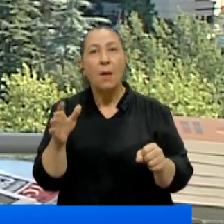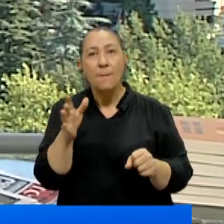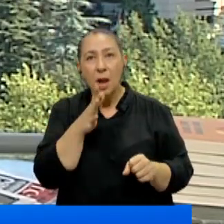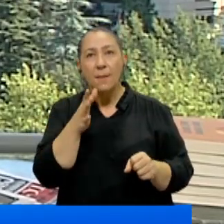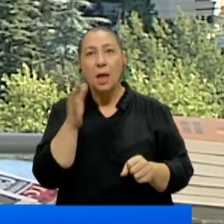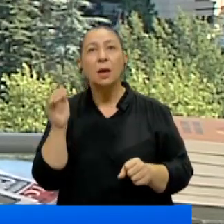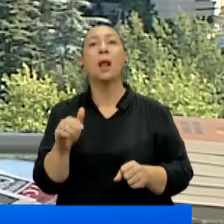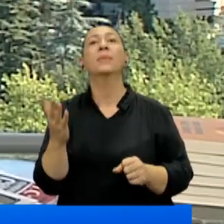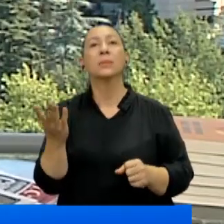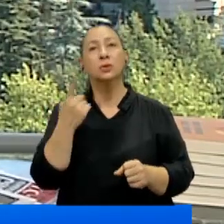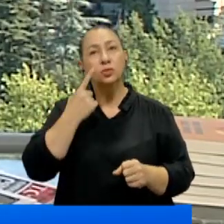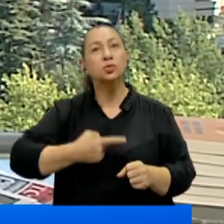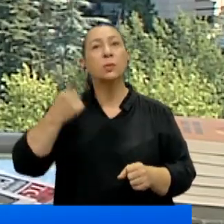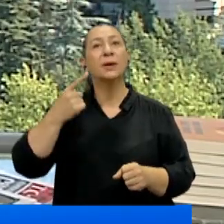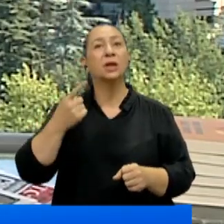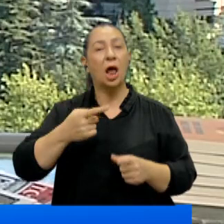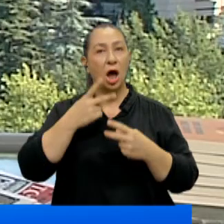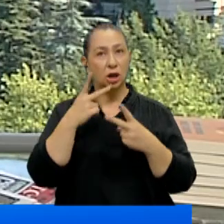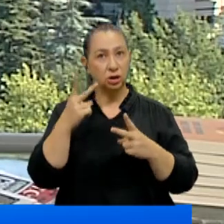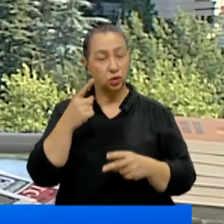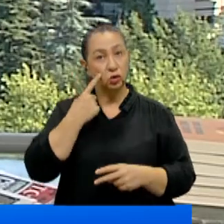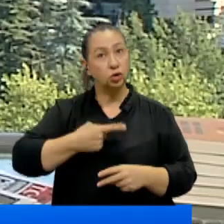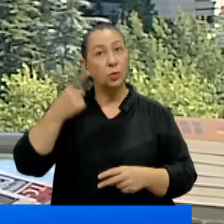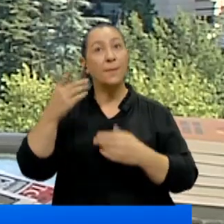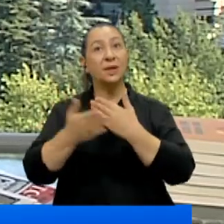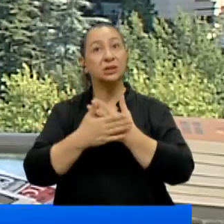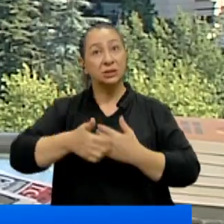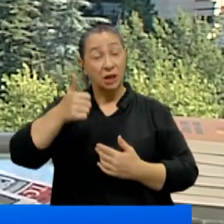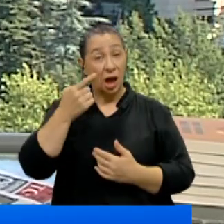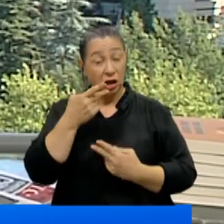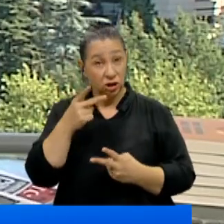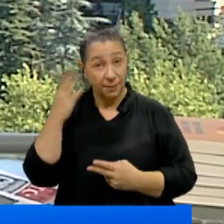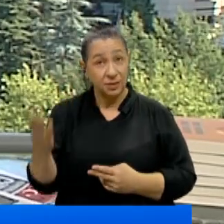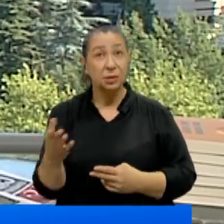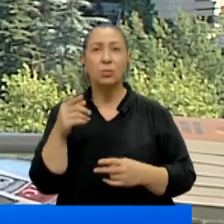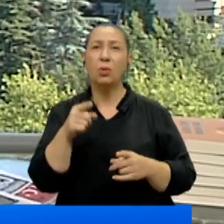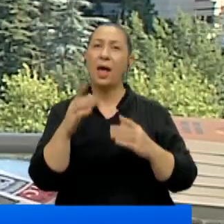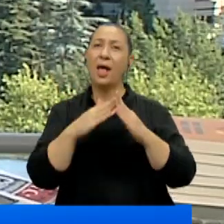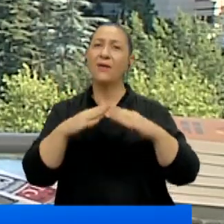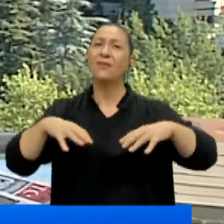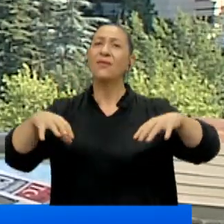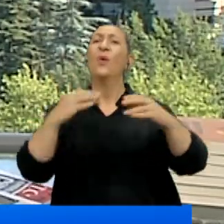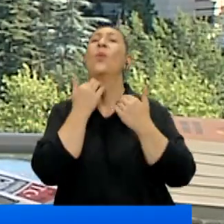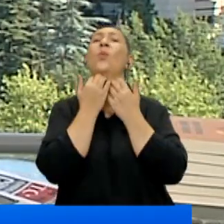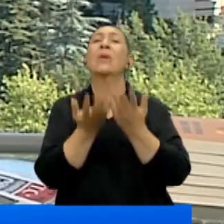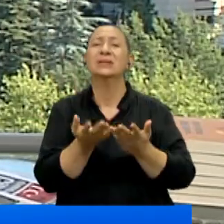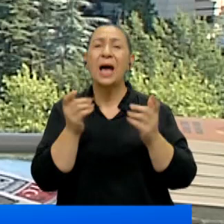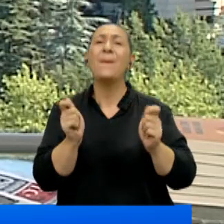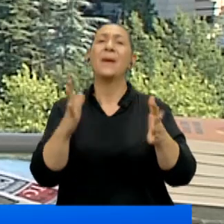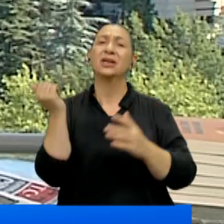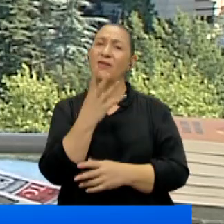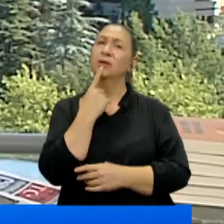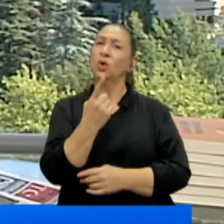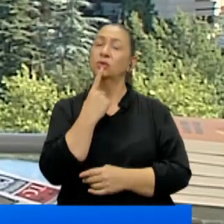gelmedi mi? Cumhurbaşkanının açıklaması, Cumhurbaşkanı yardımcısının açıklaması, ya buralara böyle evler yapılmaz, yapılmamalı, kaç kez